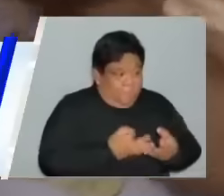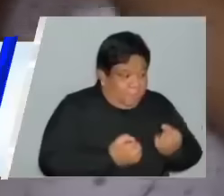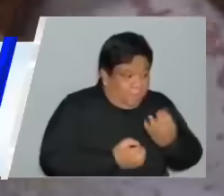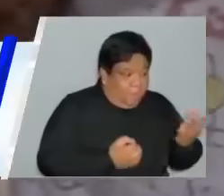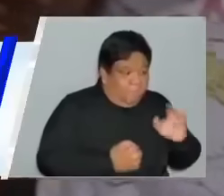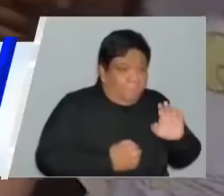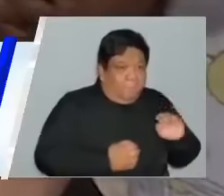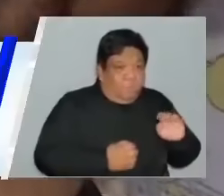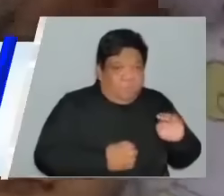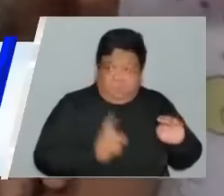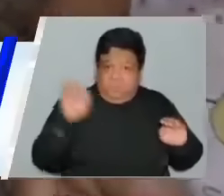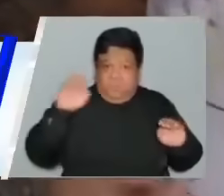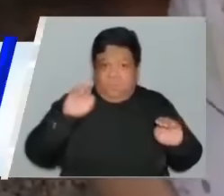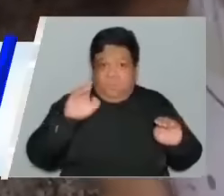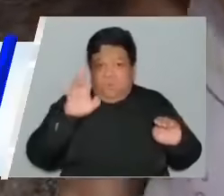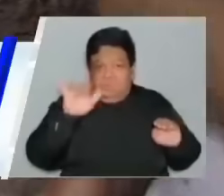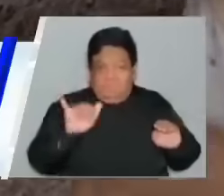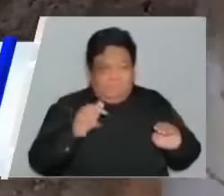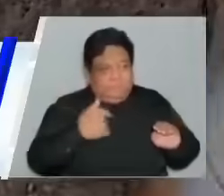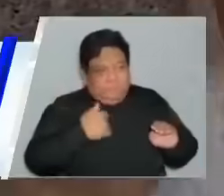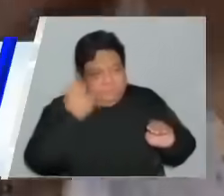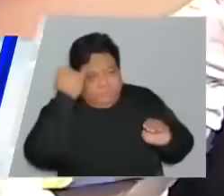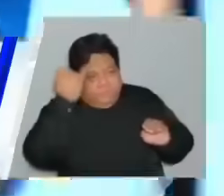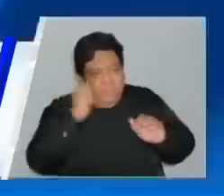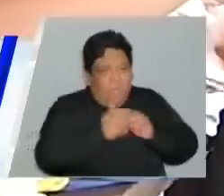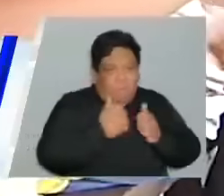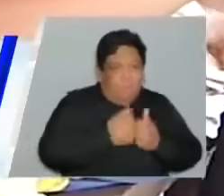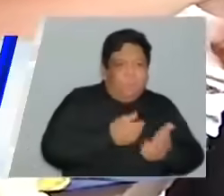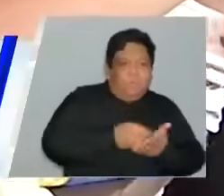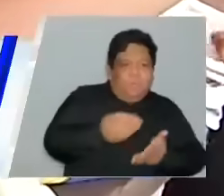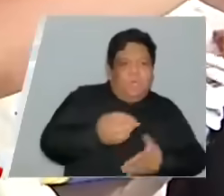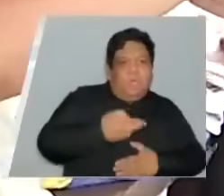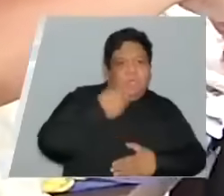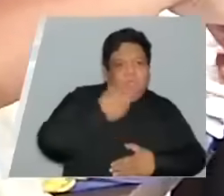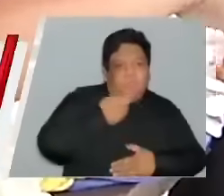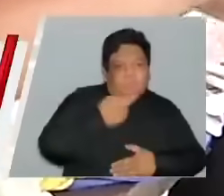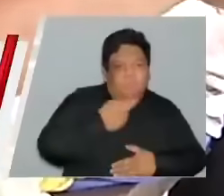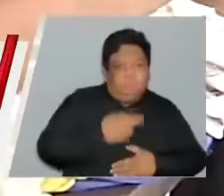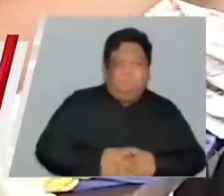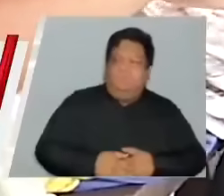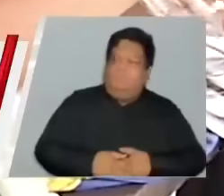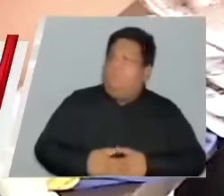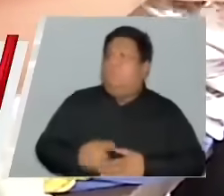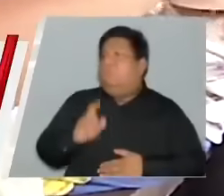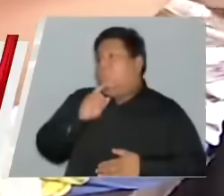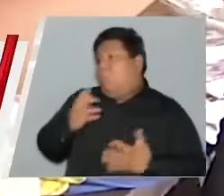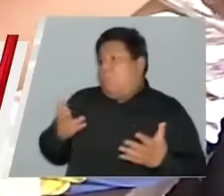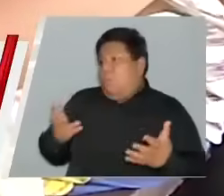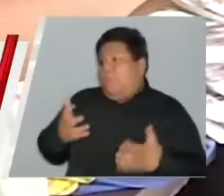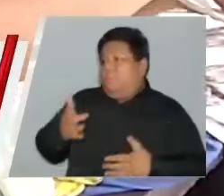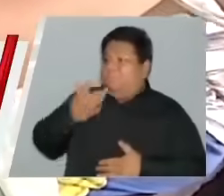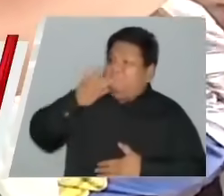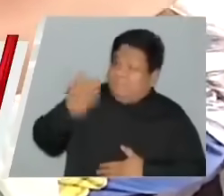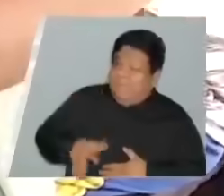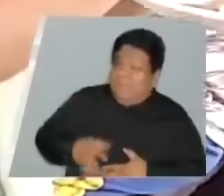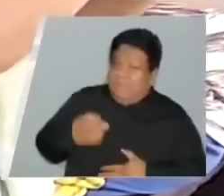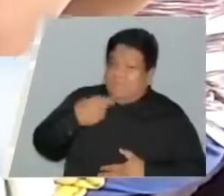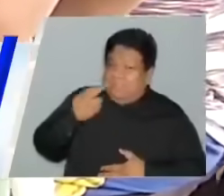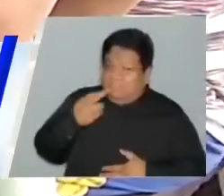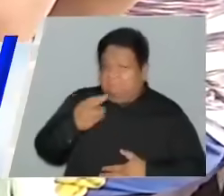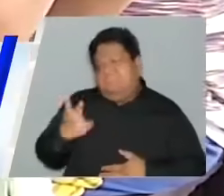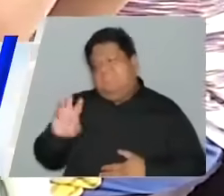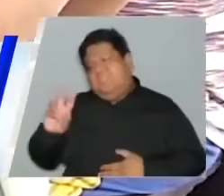kailangan talaga ng diskarte gaya sa pagbili ng bigas. Pag gustuhin namin na masarap na kanin, yung tag 62, masarap talaga